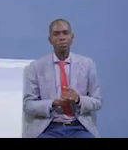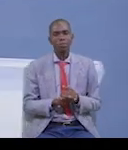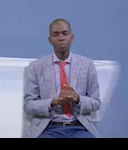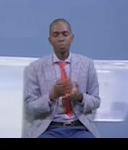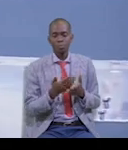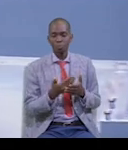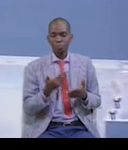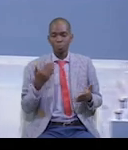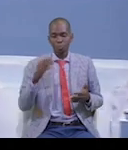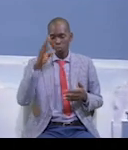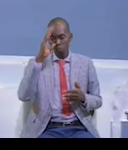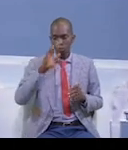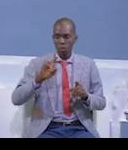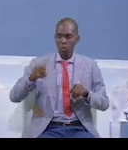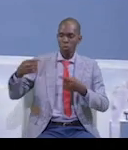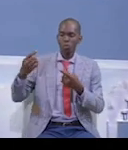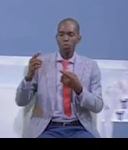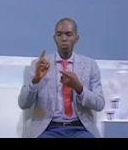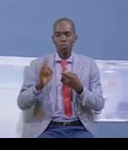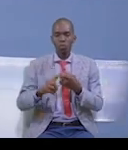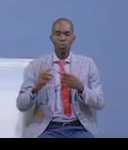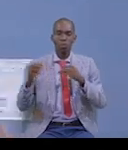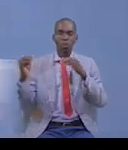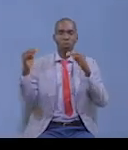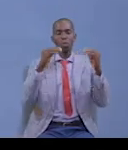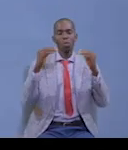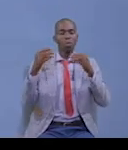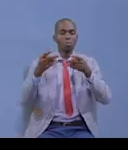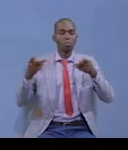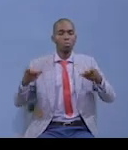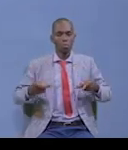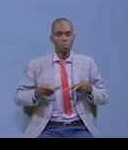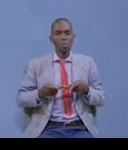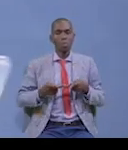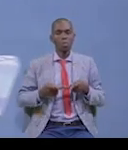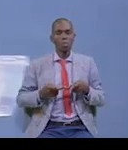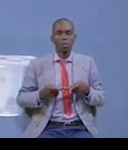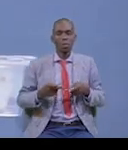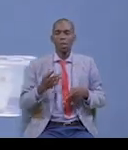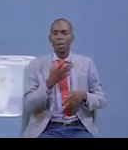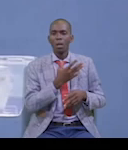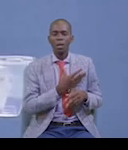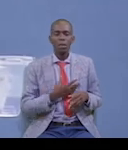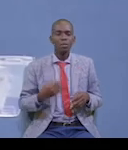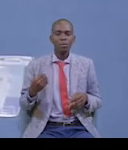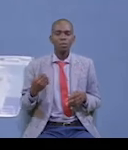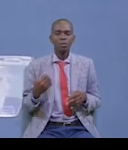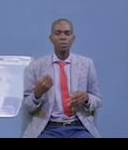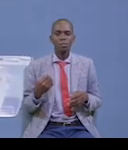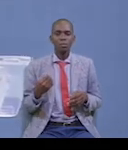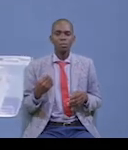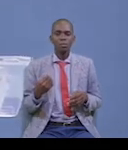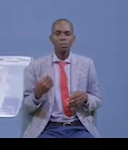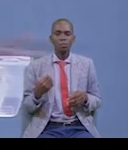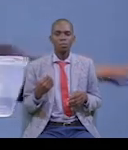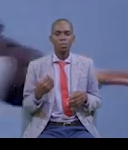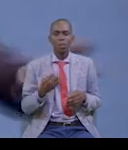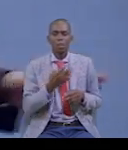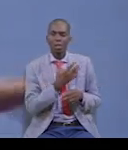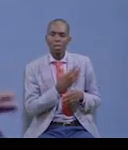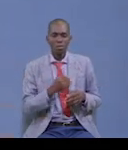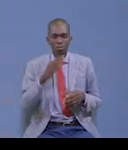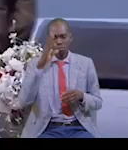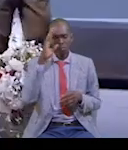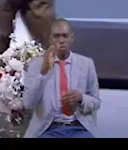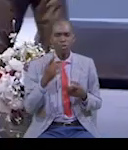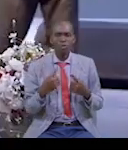to the battle field. ఆ యొక్క యుద్ధ భూమికి వెళ్ళక మునుపు షాడో ఫైటింగ్. ఆ విధంగా షాడో ఫైటింగ్ ఉంటుంది. And he tried to